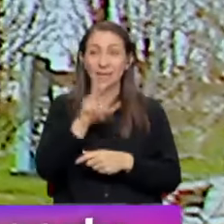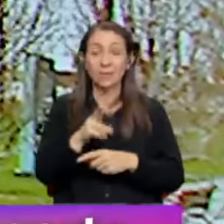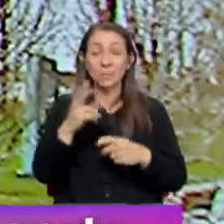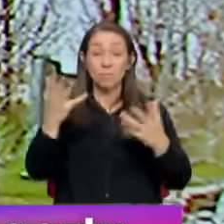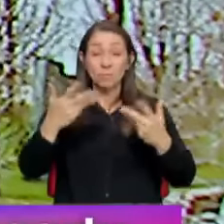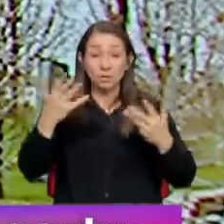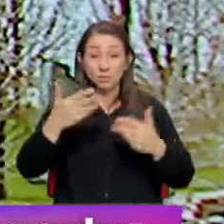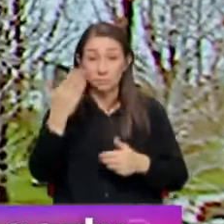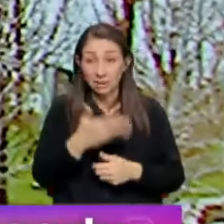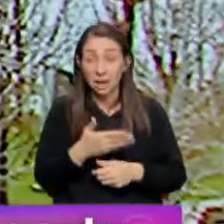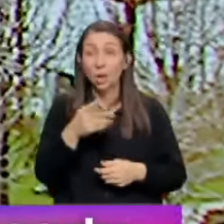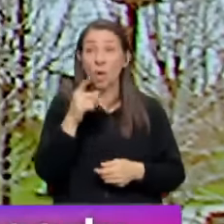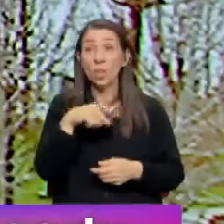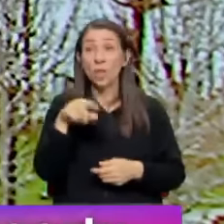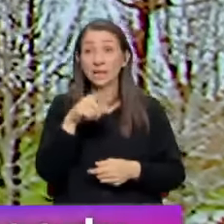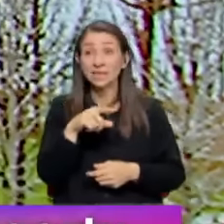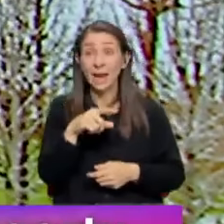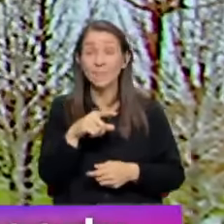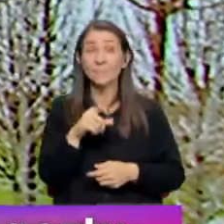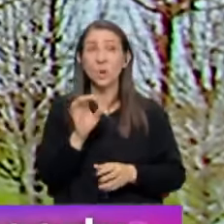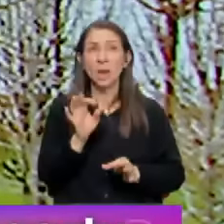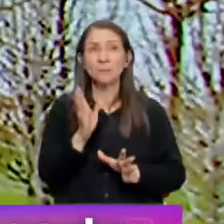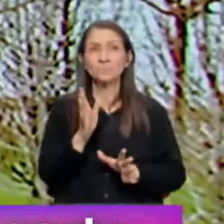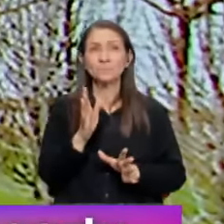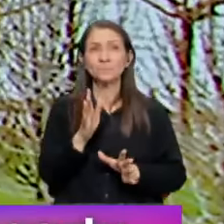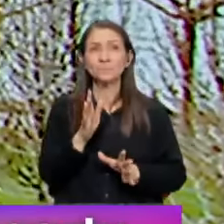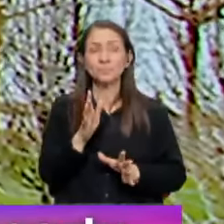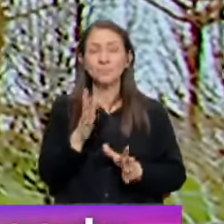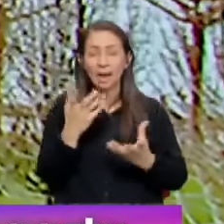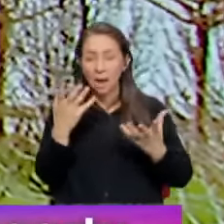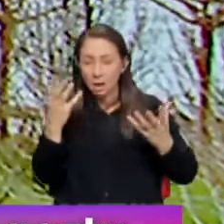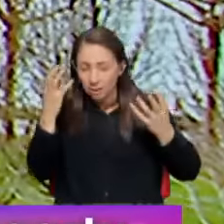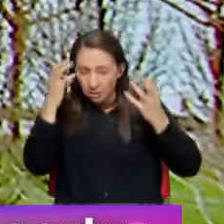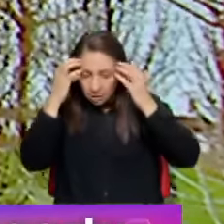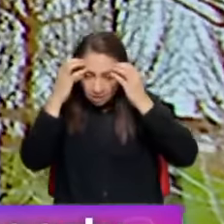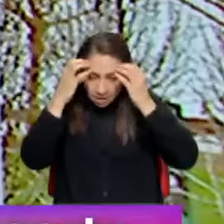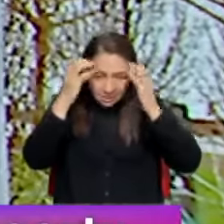mali müşavirler, onlar da böyle başlarını kaşıyacak